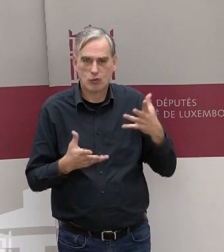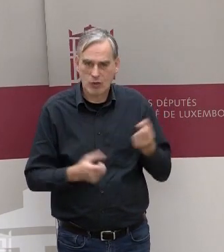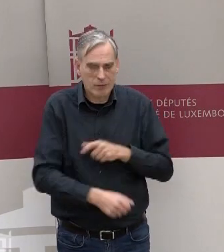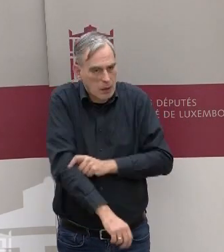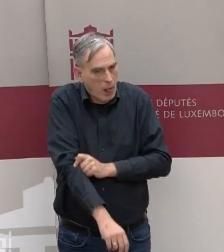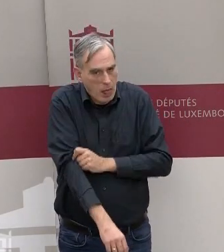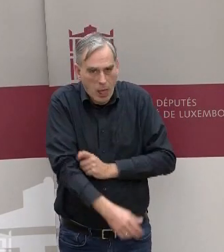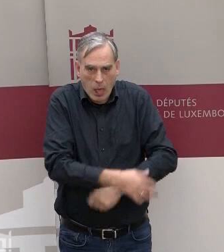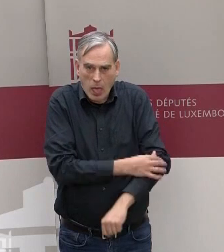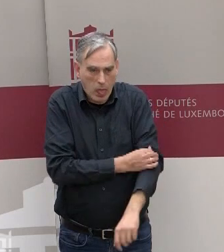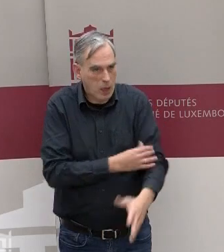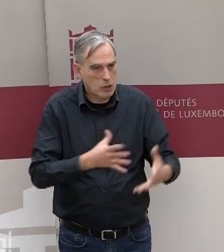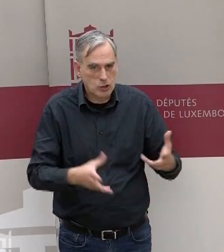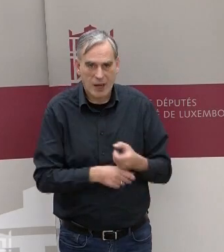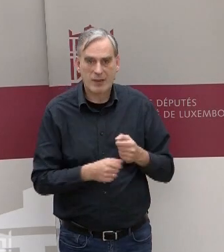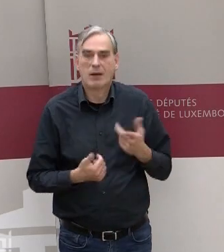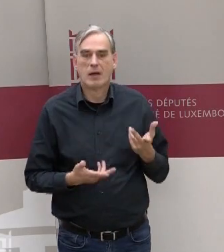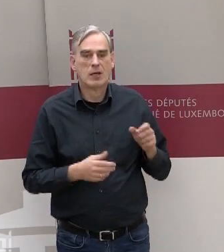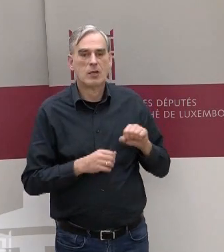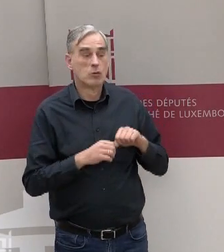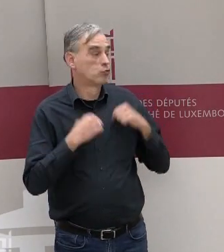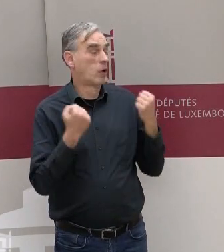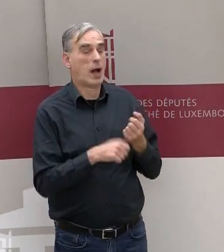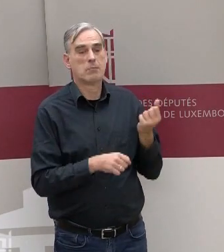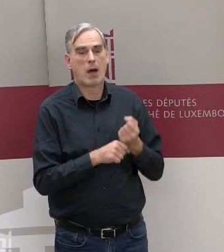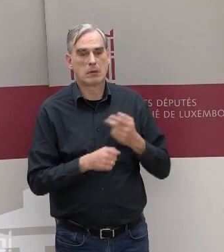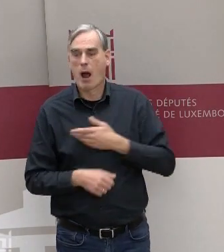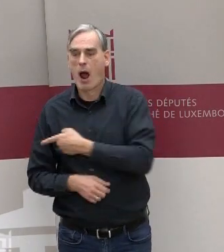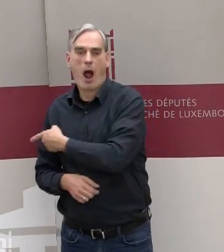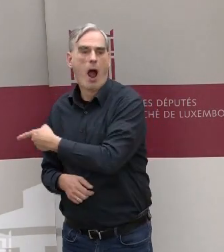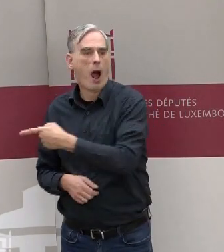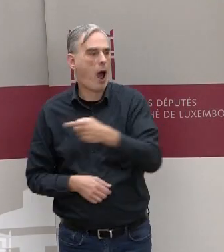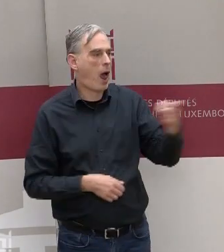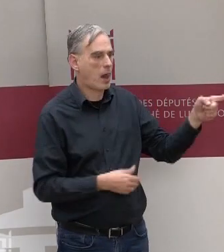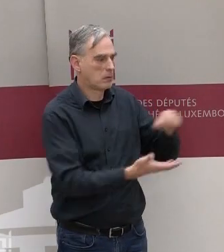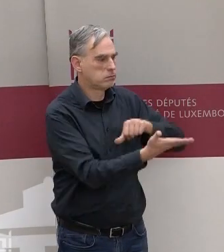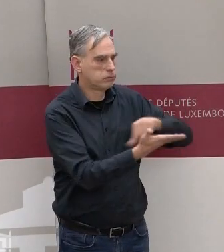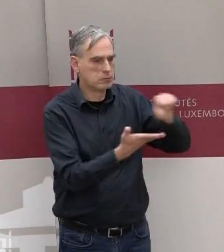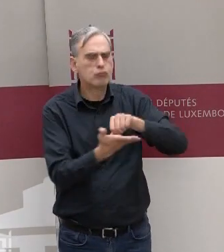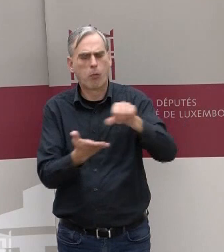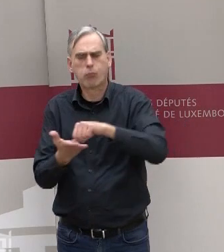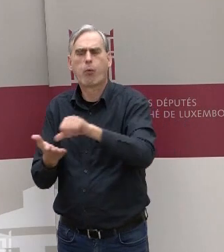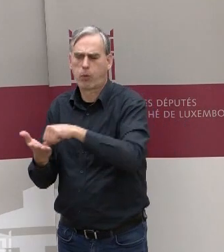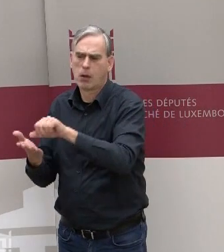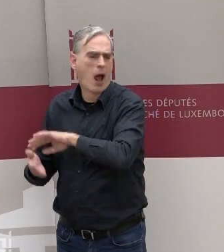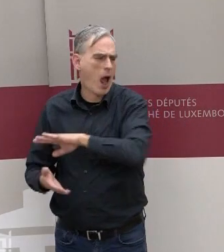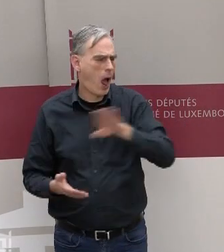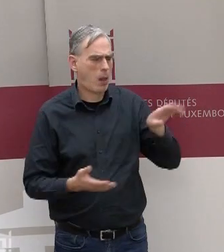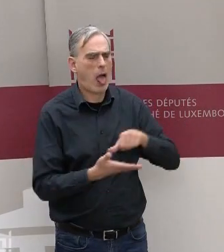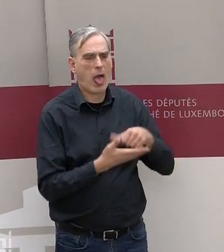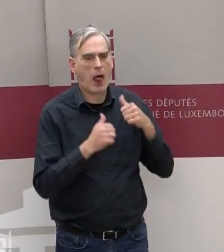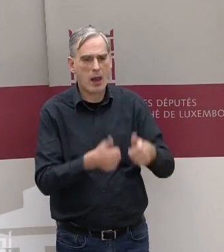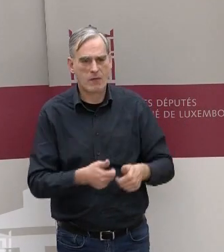kennen, alle Betriebe im Land an diskriminär helfen. An unseren Zeiten gilt es, die Schwächsten